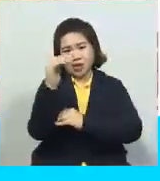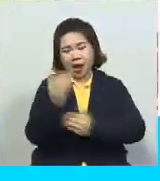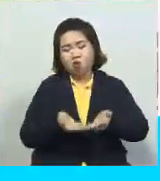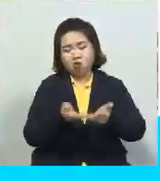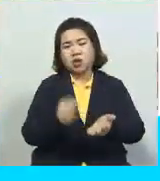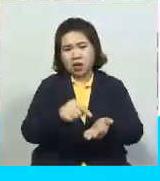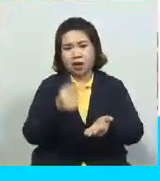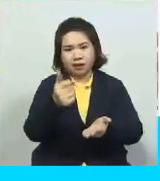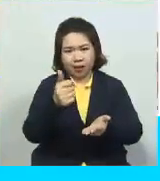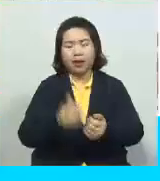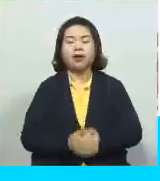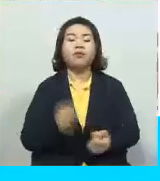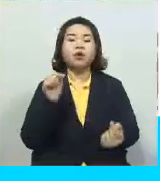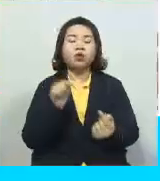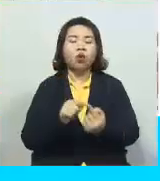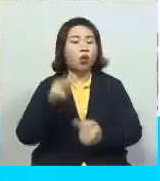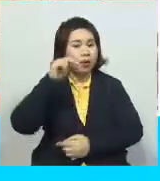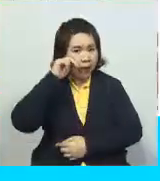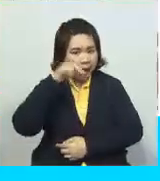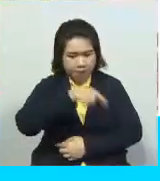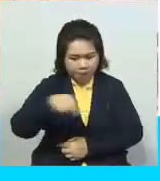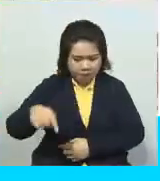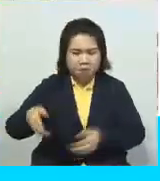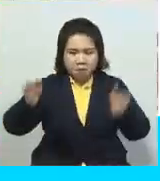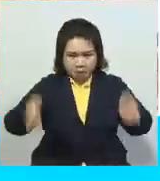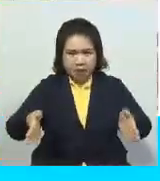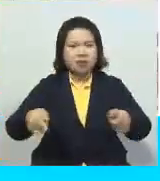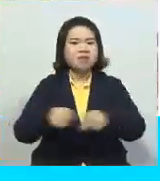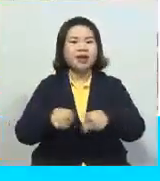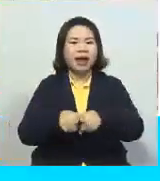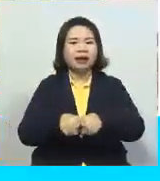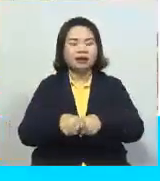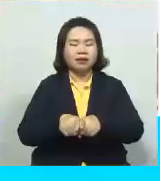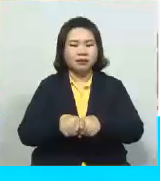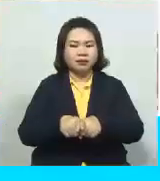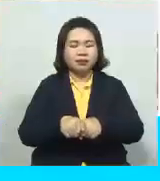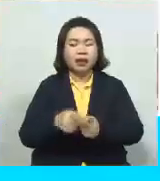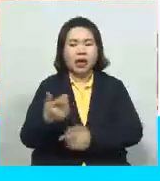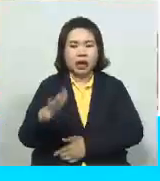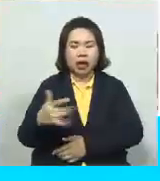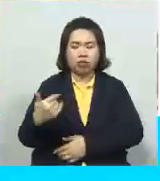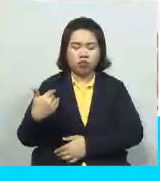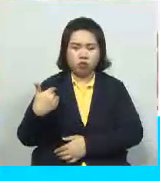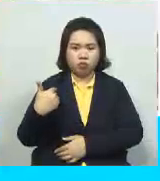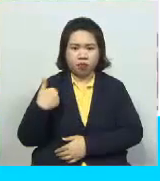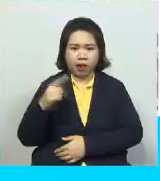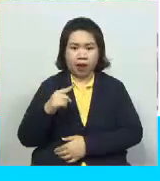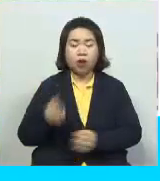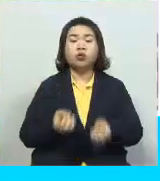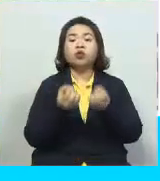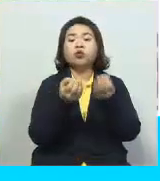เนื่องจากว่าในช่วงของหน้าน้ำก็จะมีการปิดการจราจรบางส่วนนะครับเราก็จะข้ามมาส่งจุ